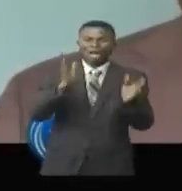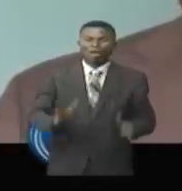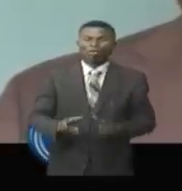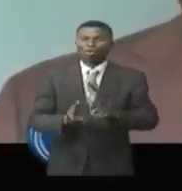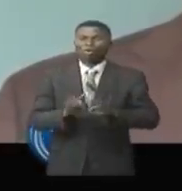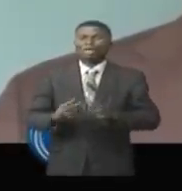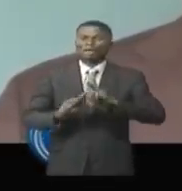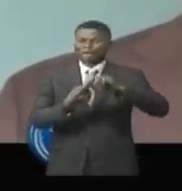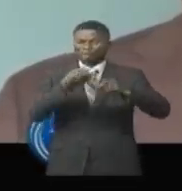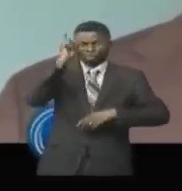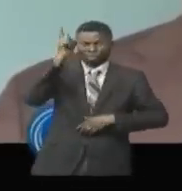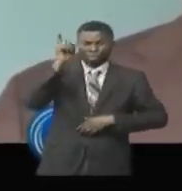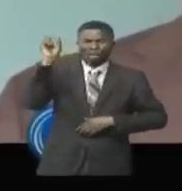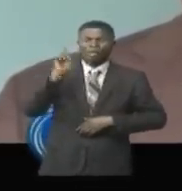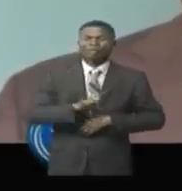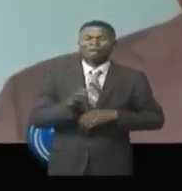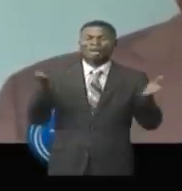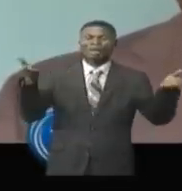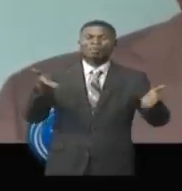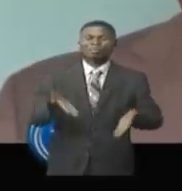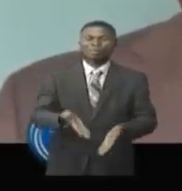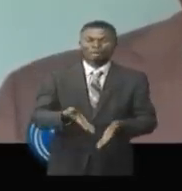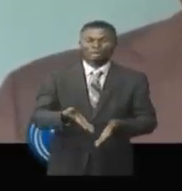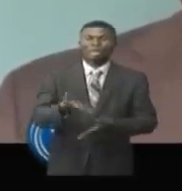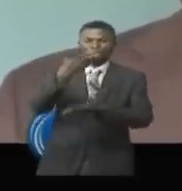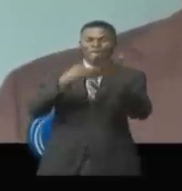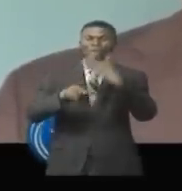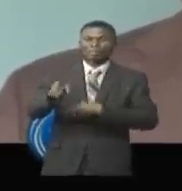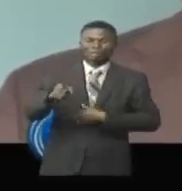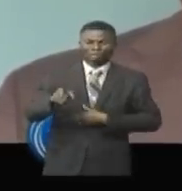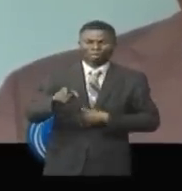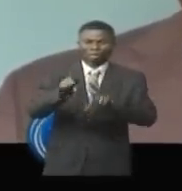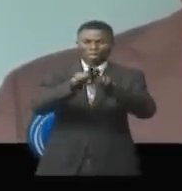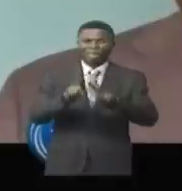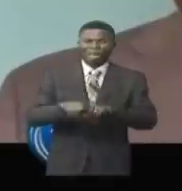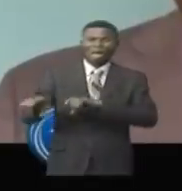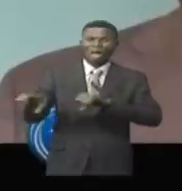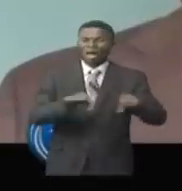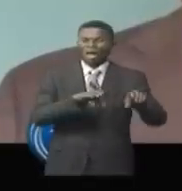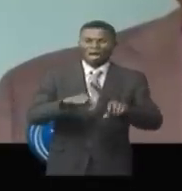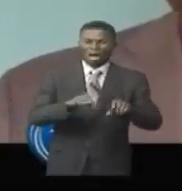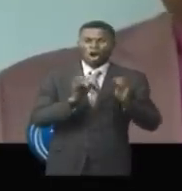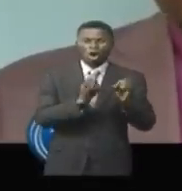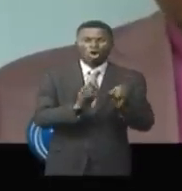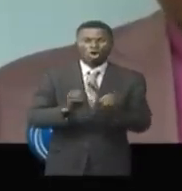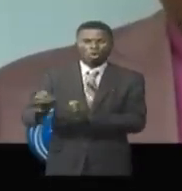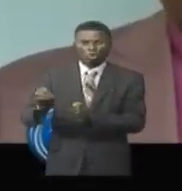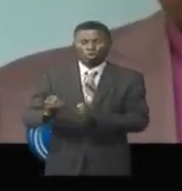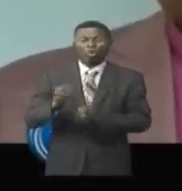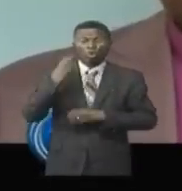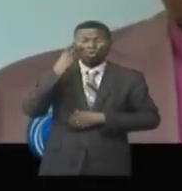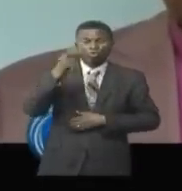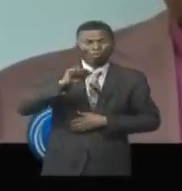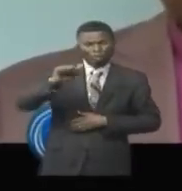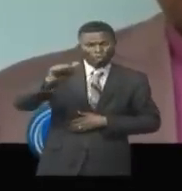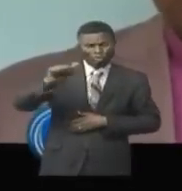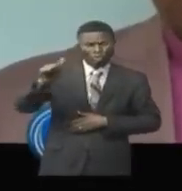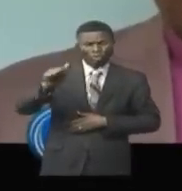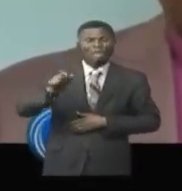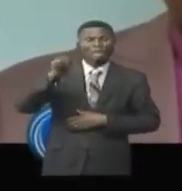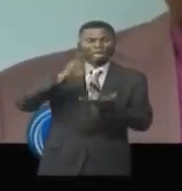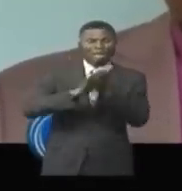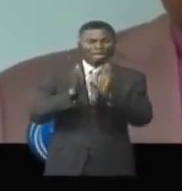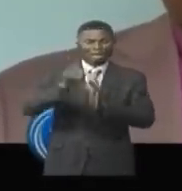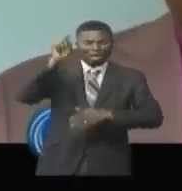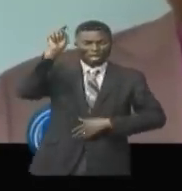principal pour venir le représenter. Et l'événement s'est passé sous ses yeux. Je crois qu'il est le